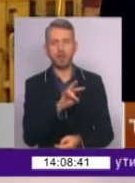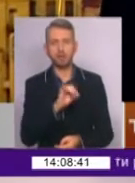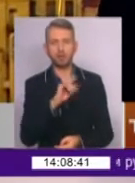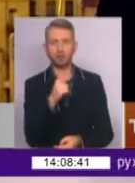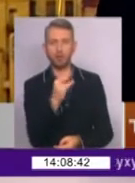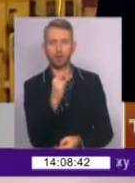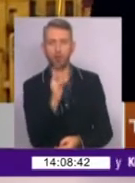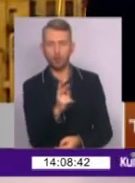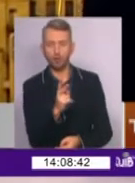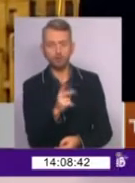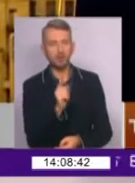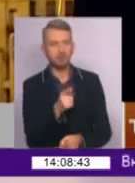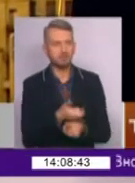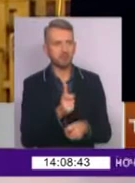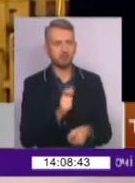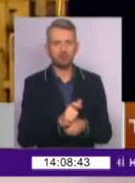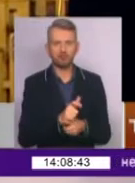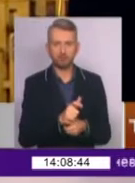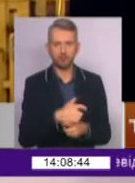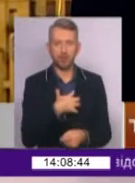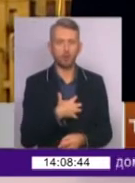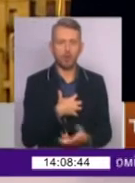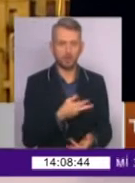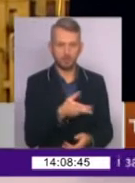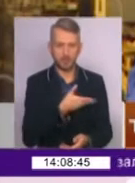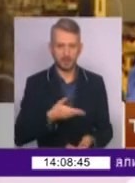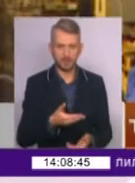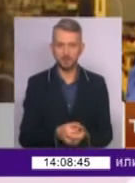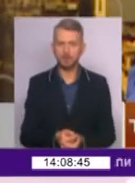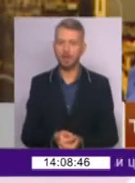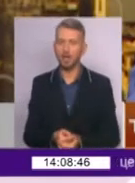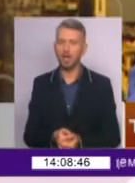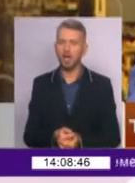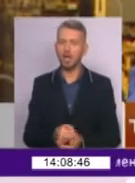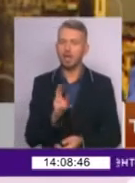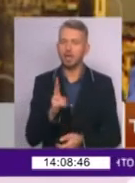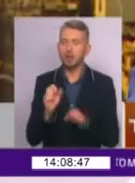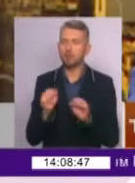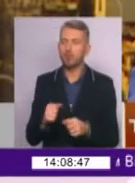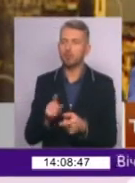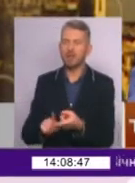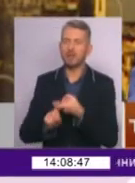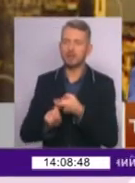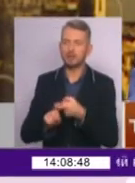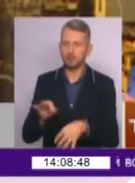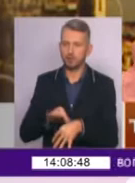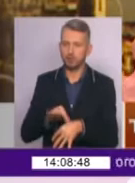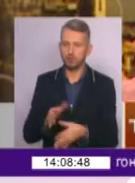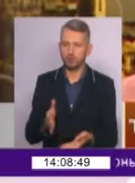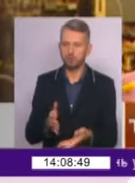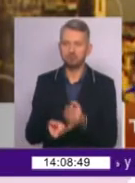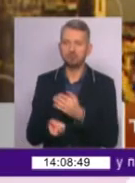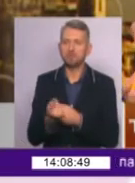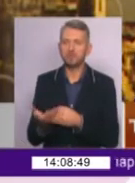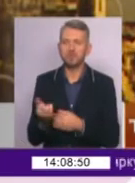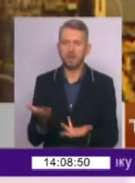є, ну, найбільш для нас актуальним, можна так сказати. Анастасія Валерійовна, як можна заразитися цією хворобою? Звідки вона